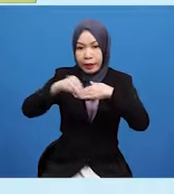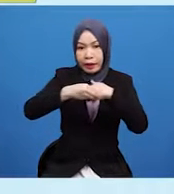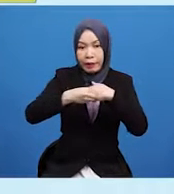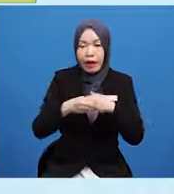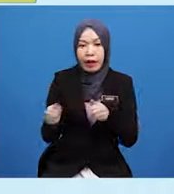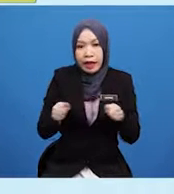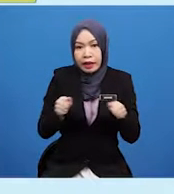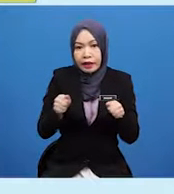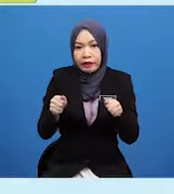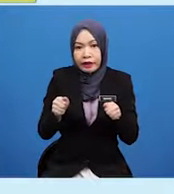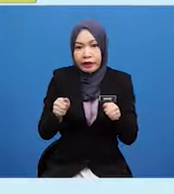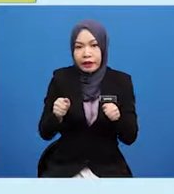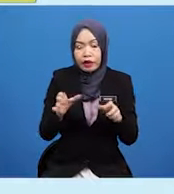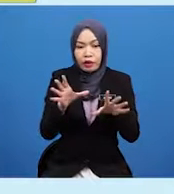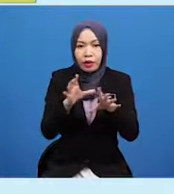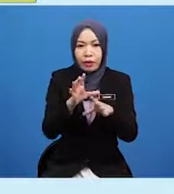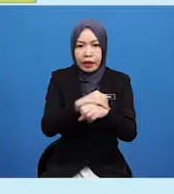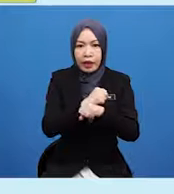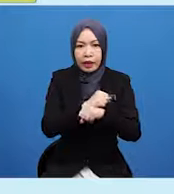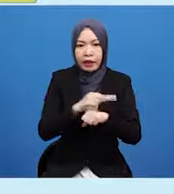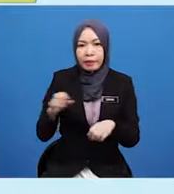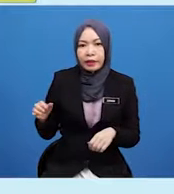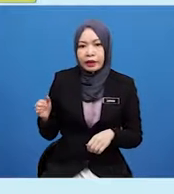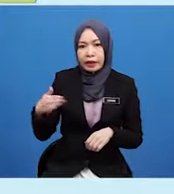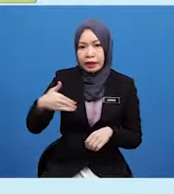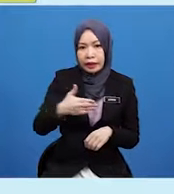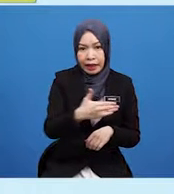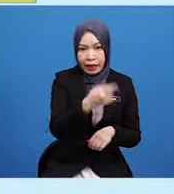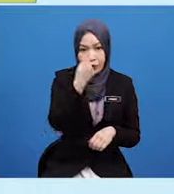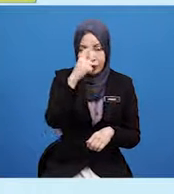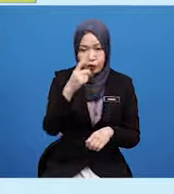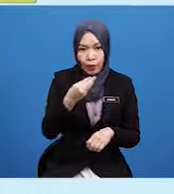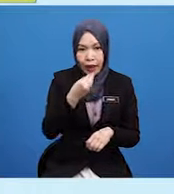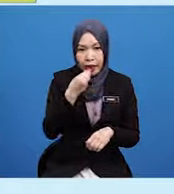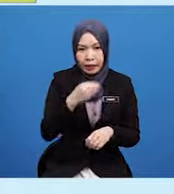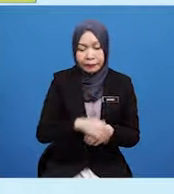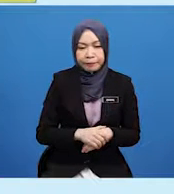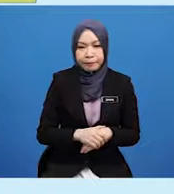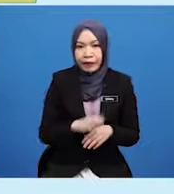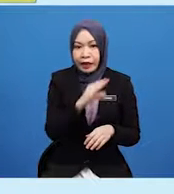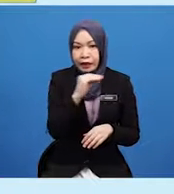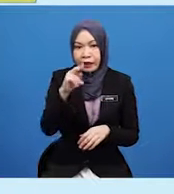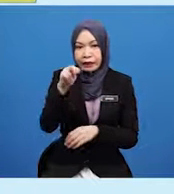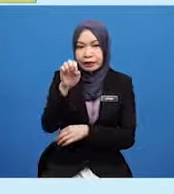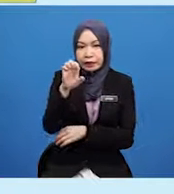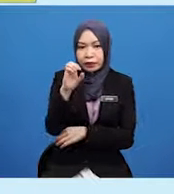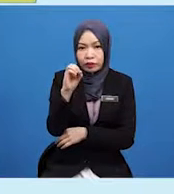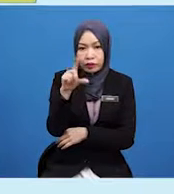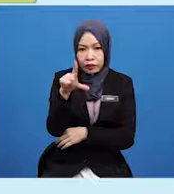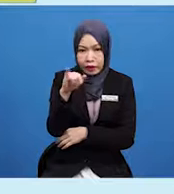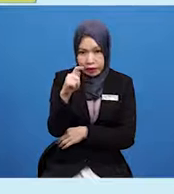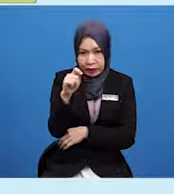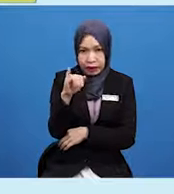sebagai sumber makanan jawaban untuk zaman neolitik ialah peralatan yang digunakan